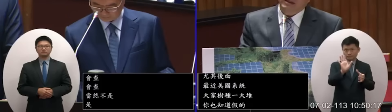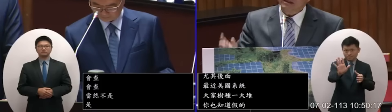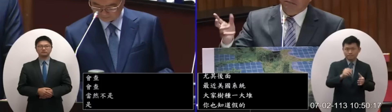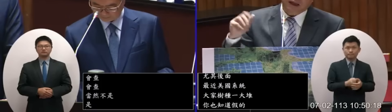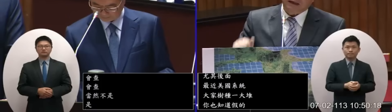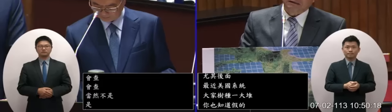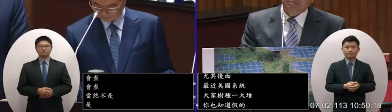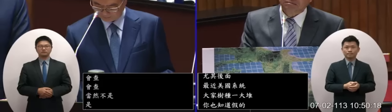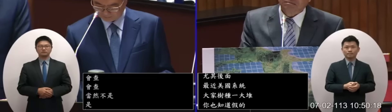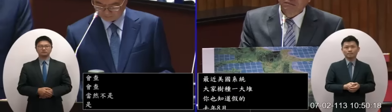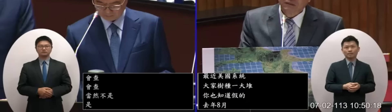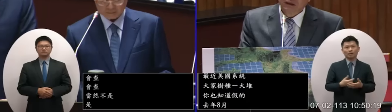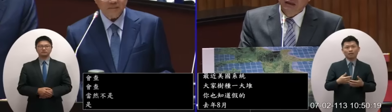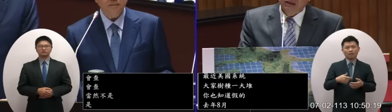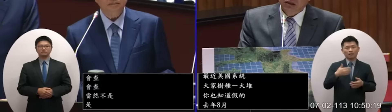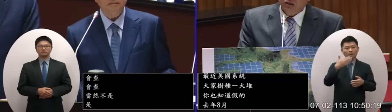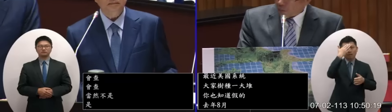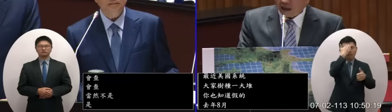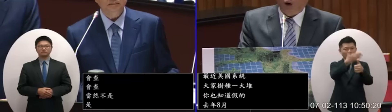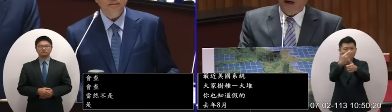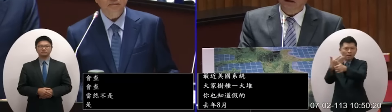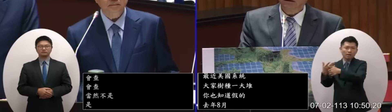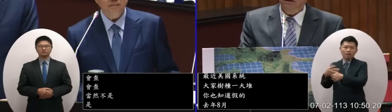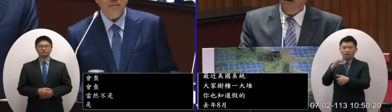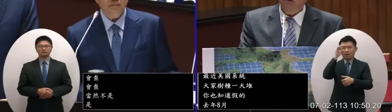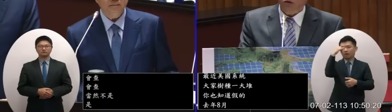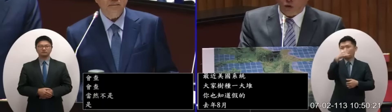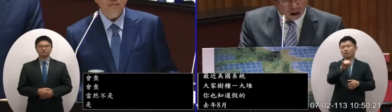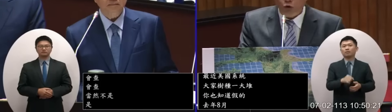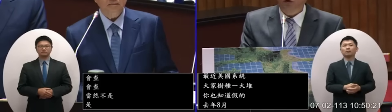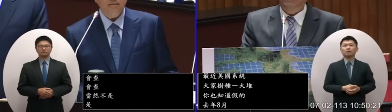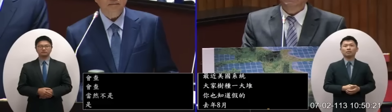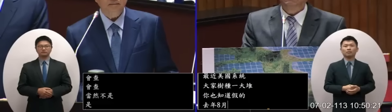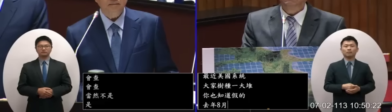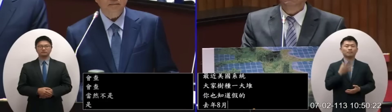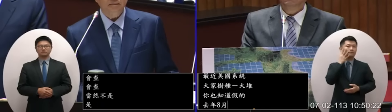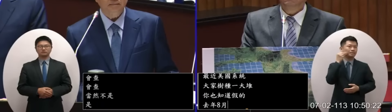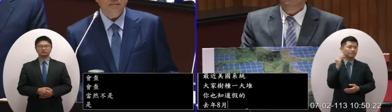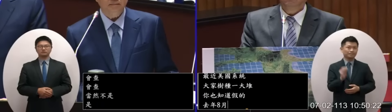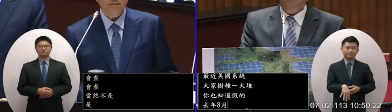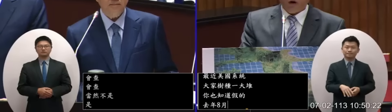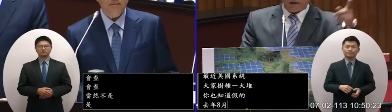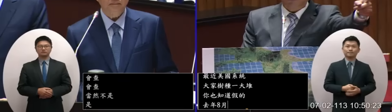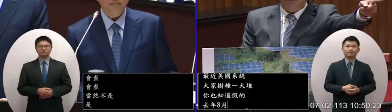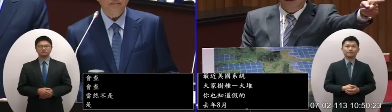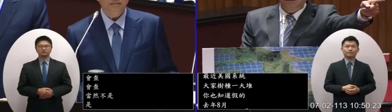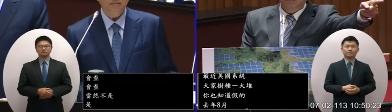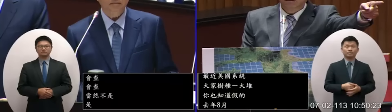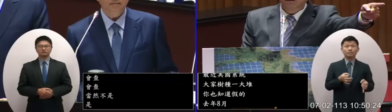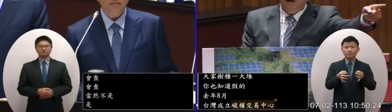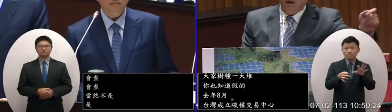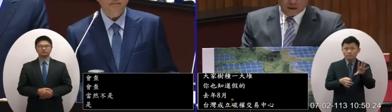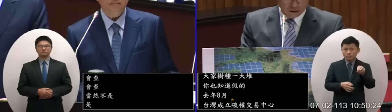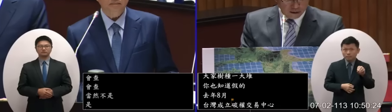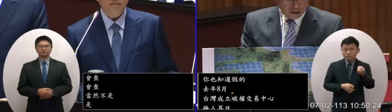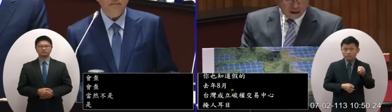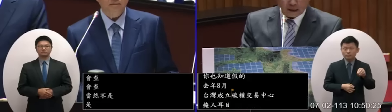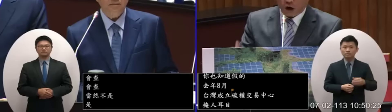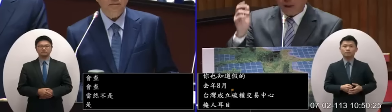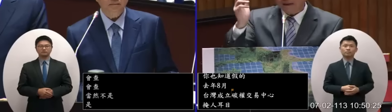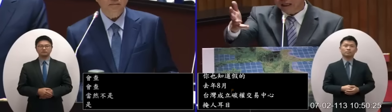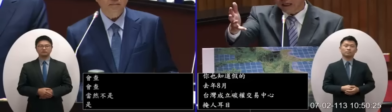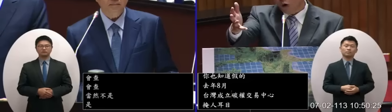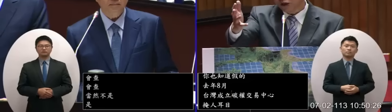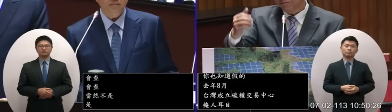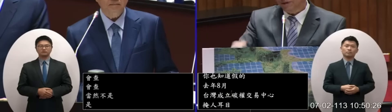死人目啊，足歹看，足闹亏啊，哦，交易无，啊，你讲要打